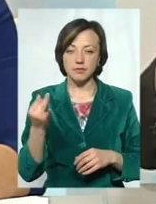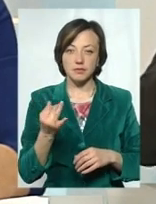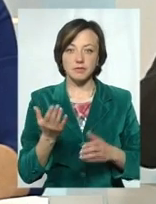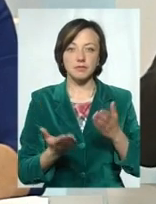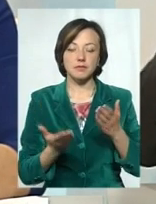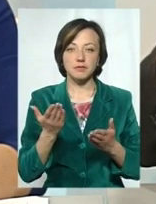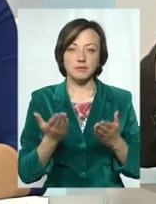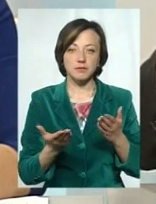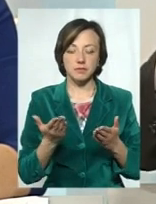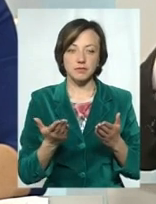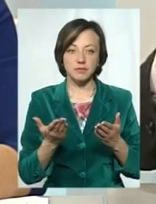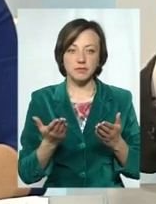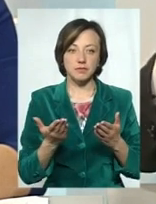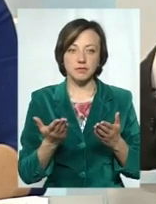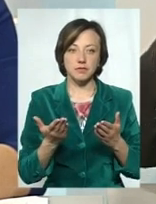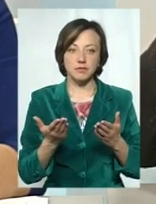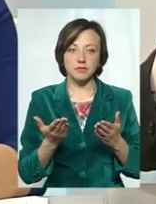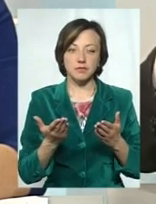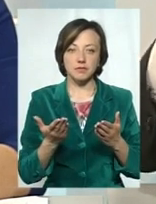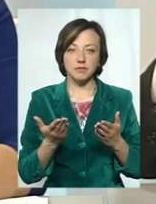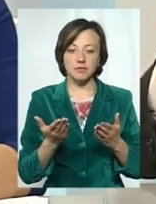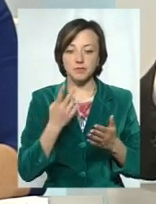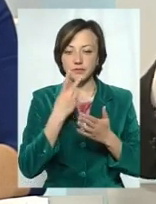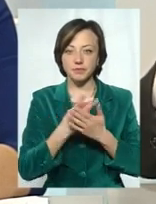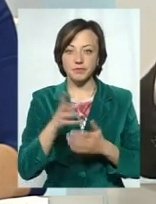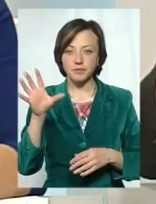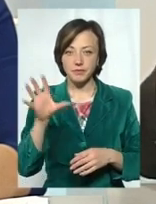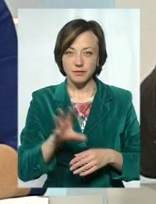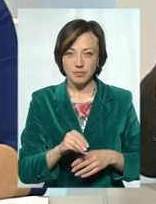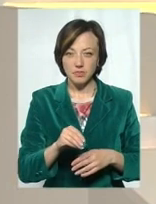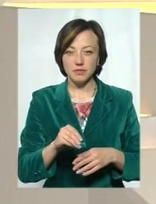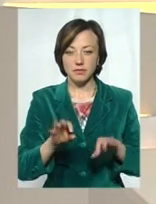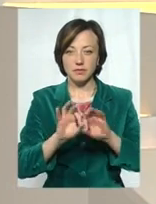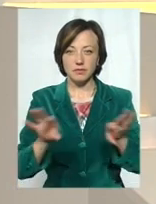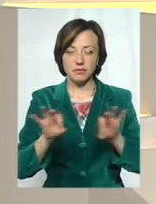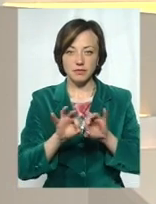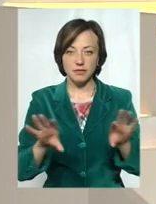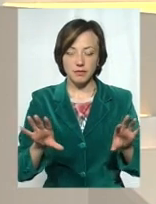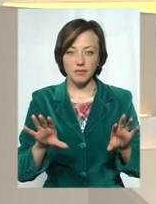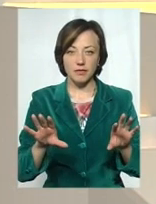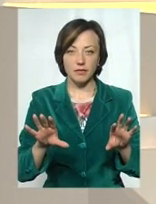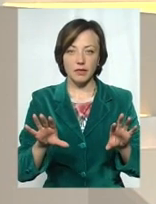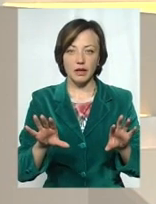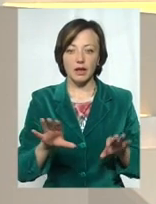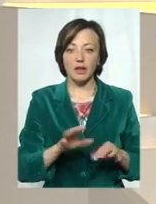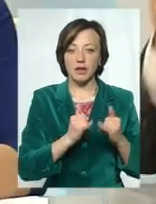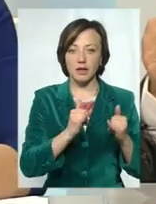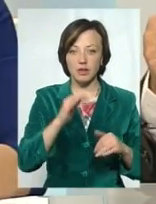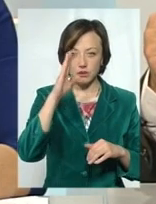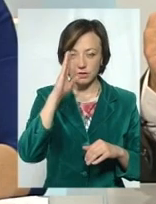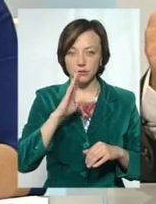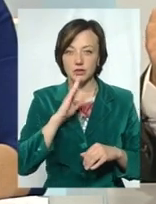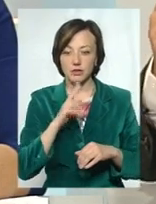якщо дивитись на всі ті матеріали, які подають, як подається, мова йде як для жінок і